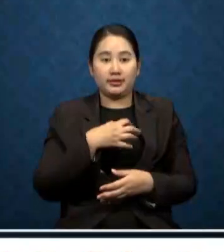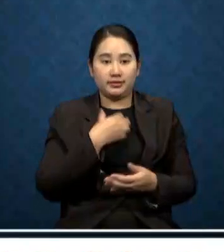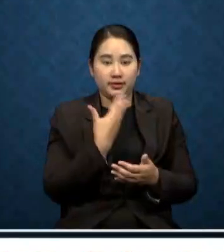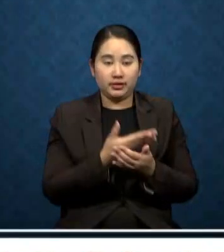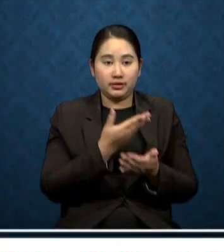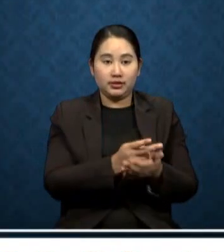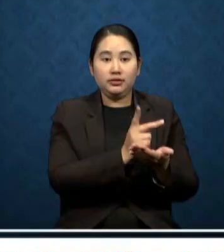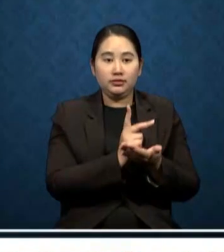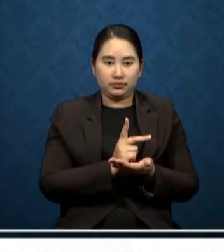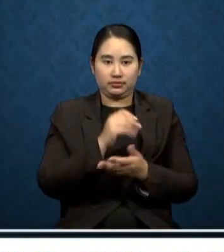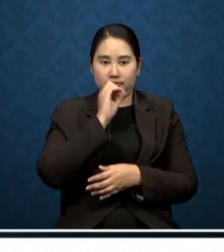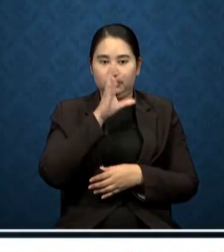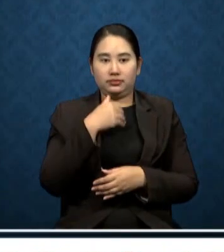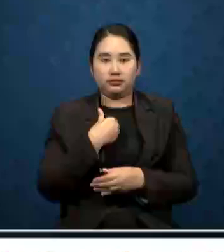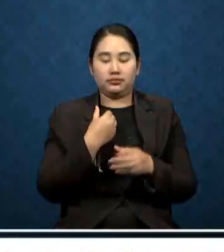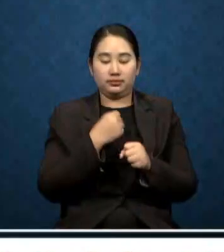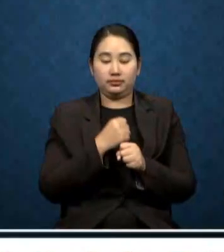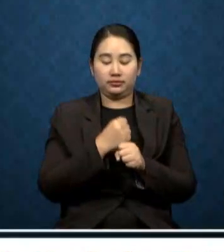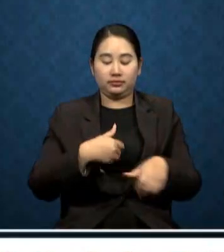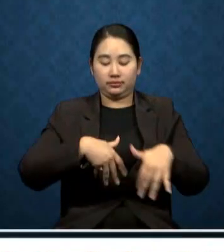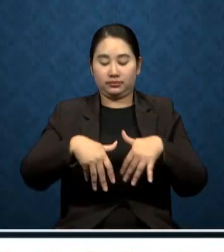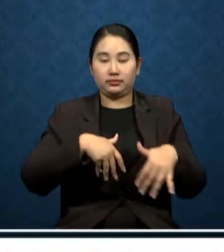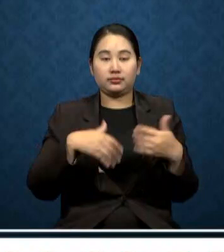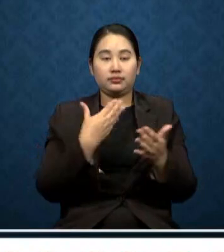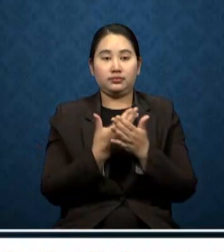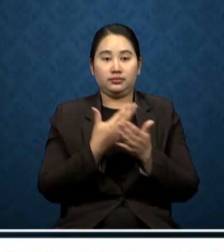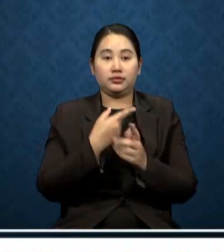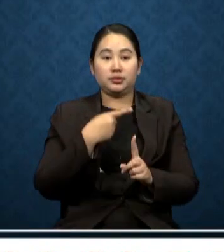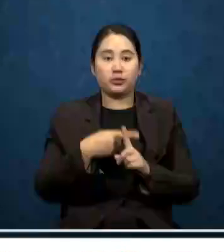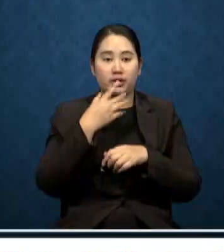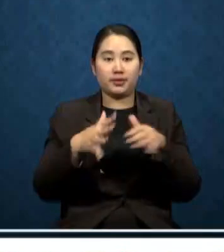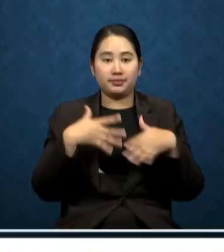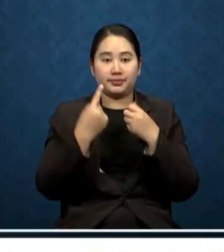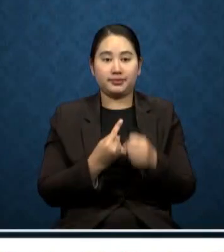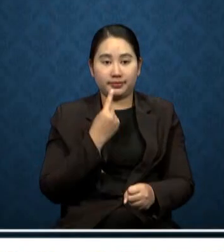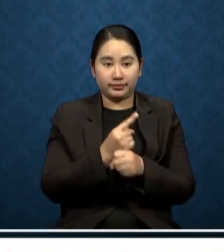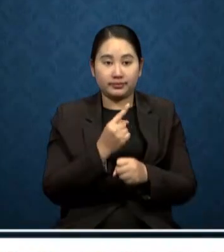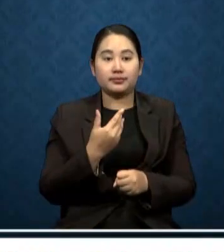เงิ